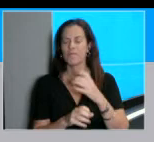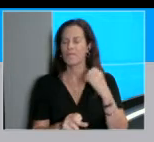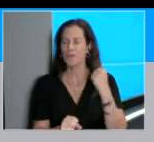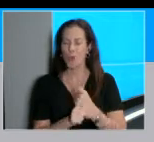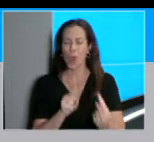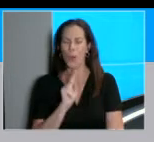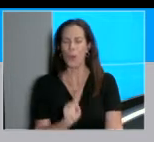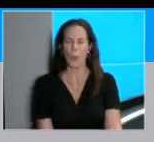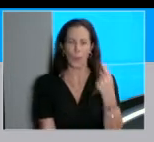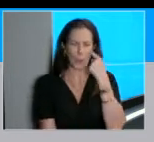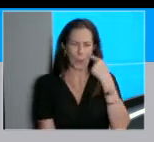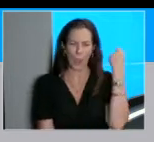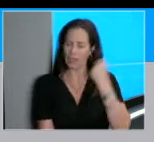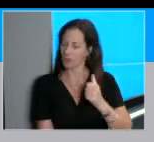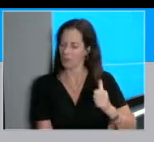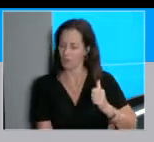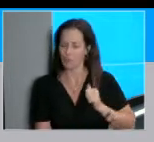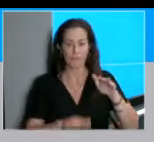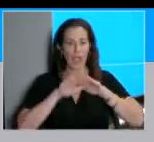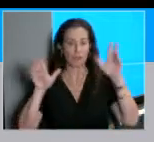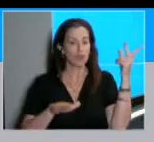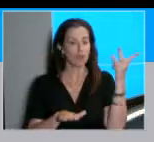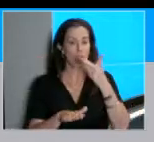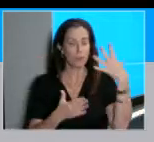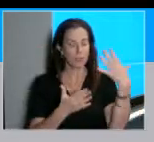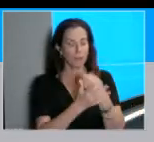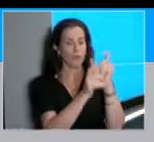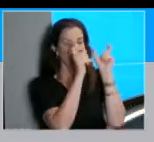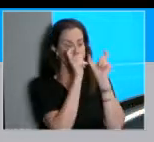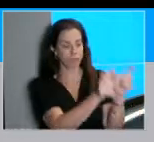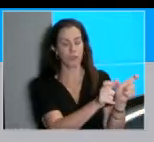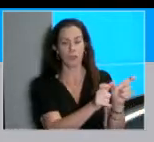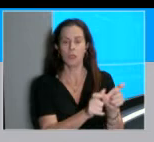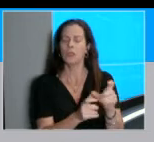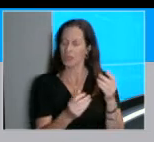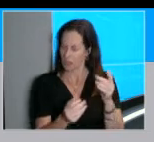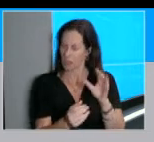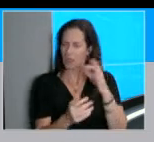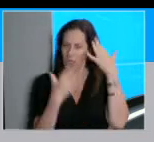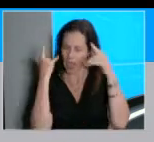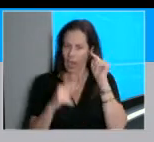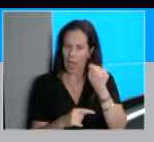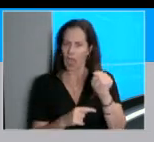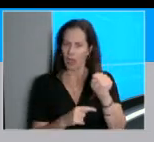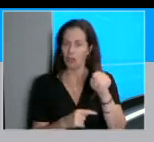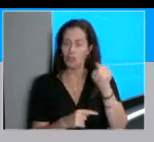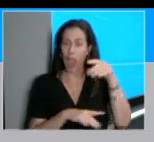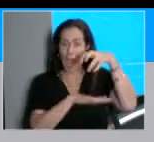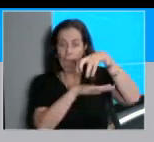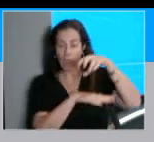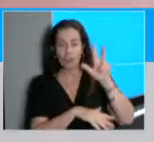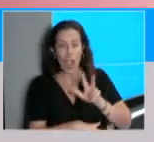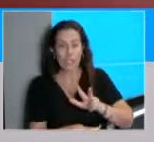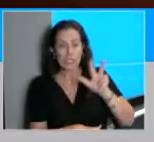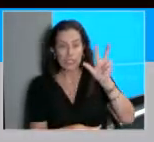יוצאת מן הכלל של צהל וחיל האוויר. בהחלט פיגוע מורכב וקשה, תאר לך שאתר חרמון או אתר